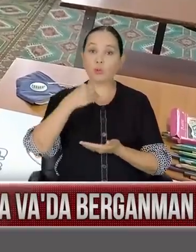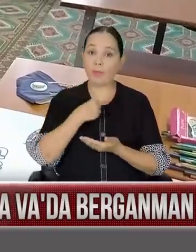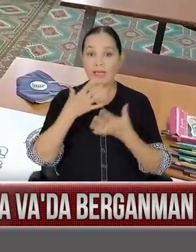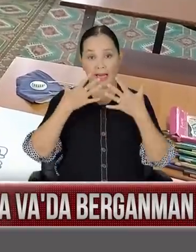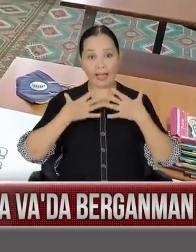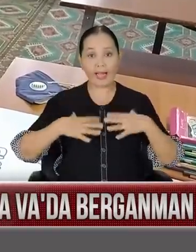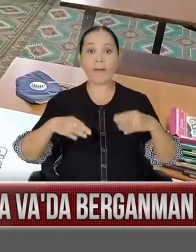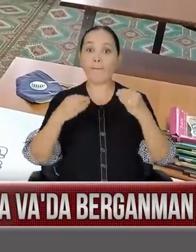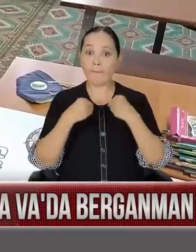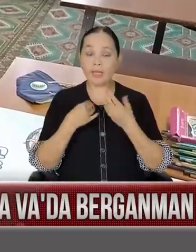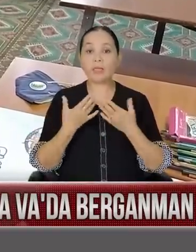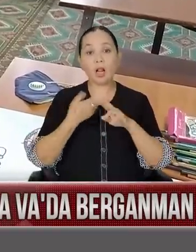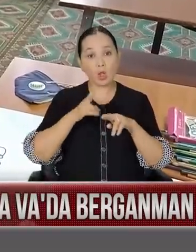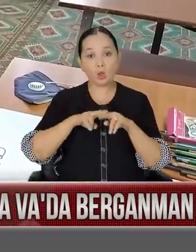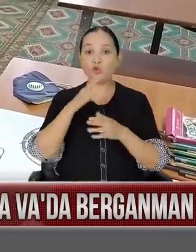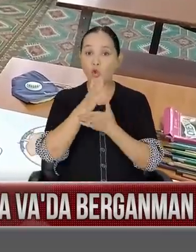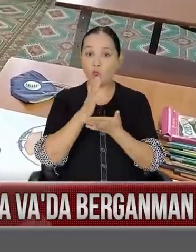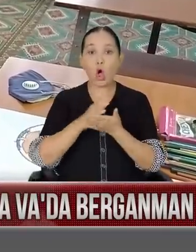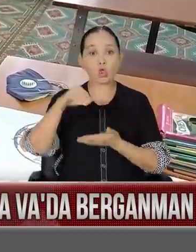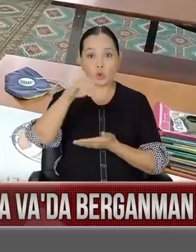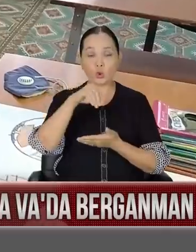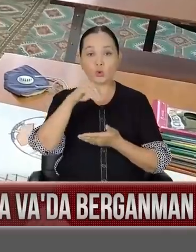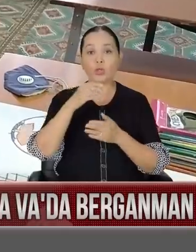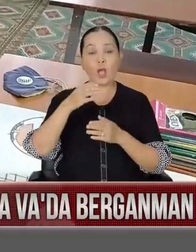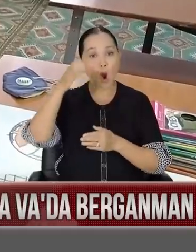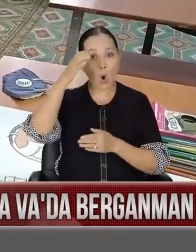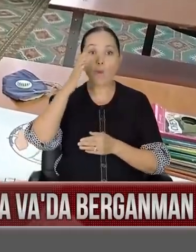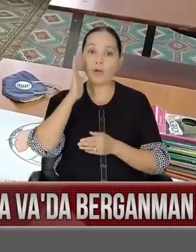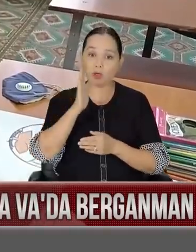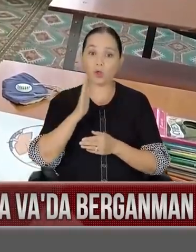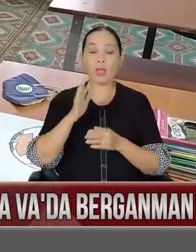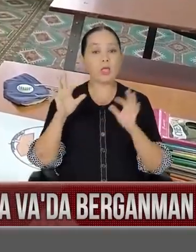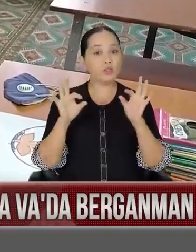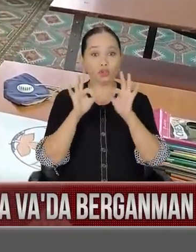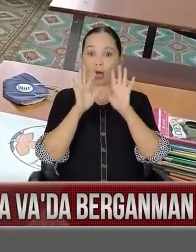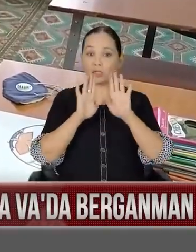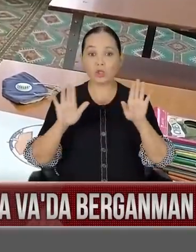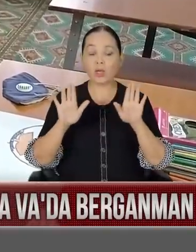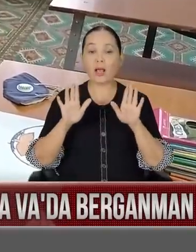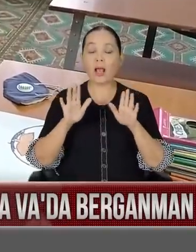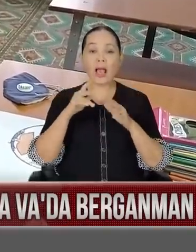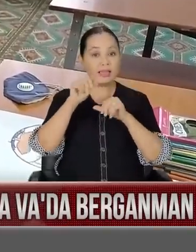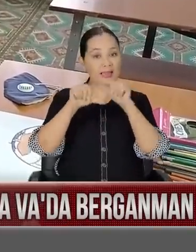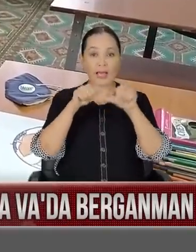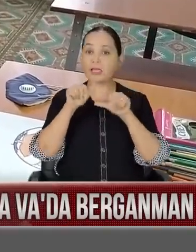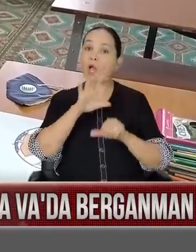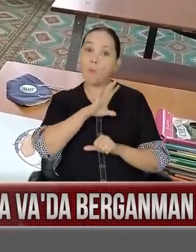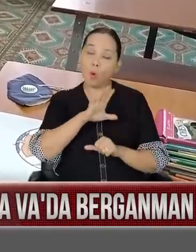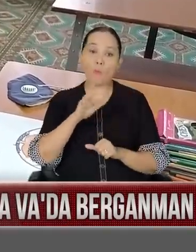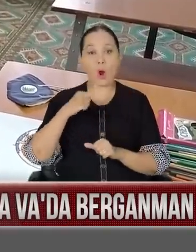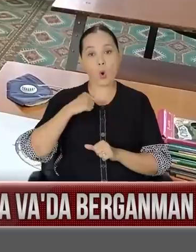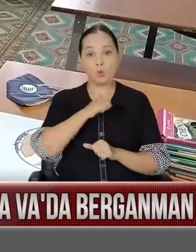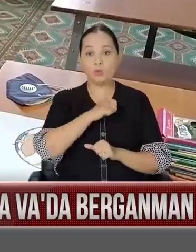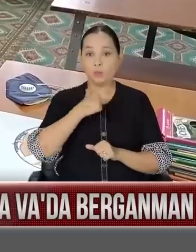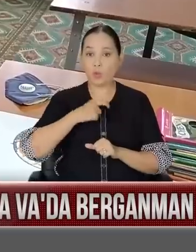berdilar. Shu non tuzlarga men o'qimishni bilishim kerak. Hech qachon dangasalik bo'lmayman deb o'zimga